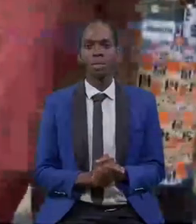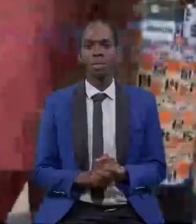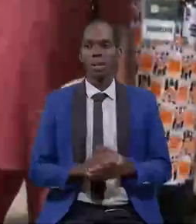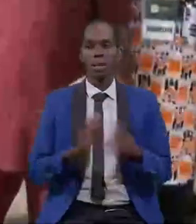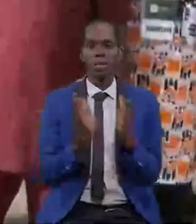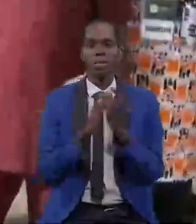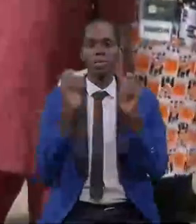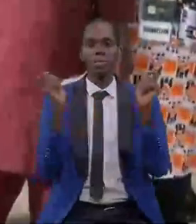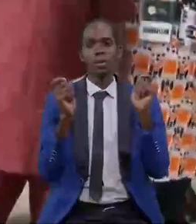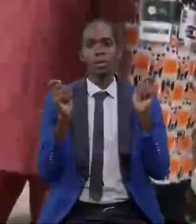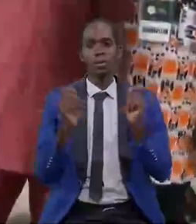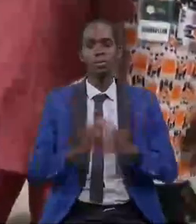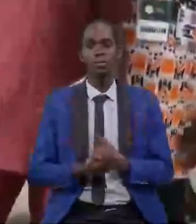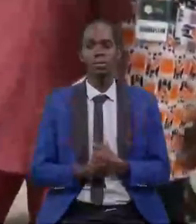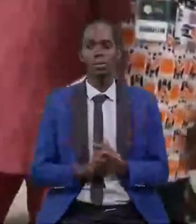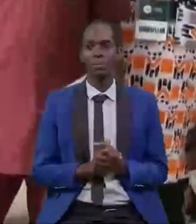Église, je dis gloire à Dieu.